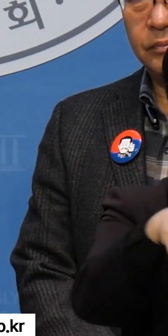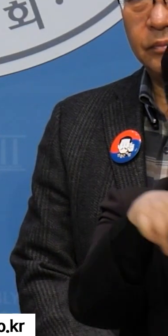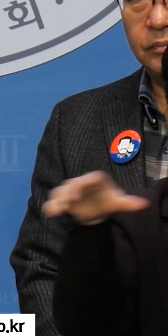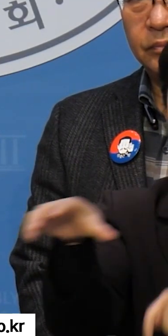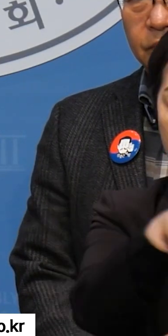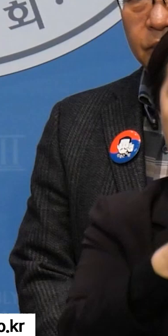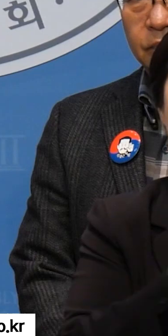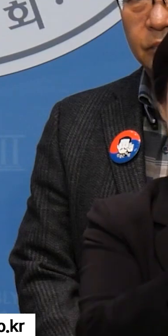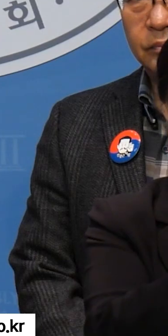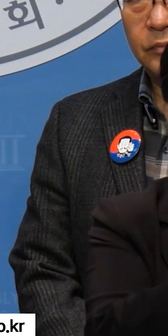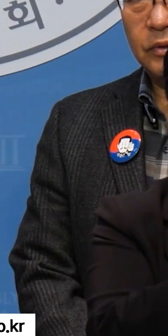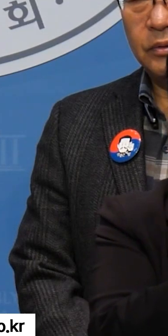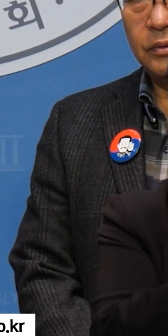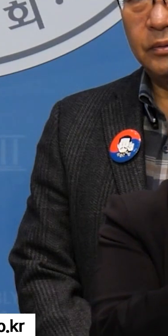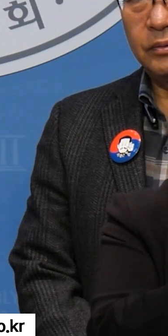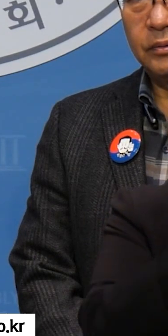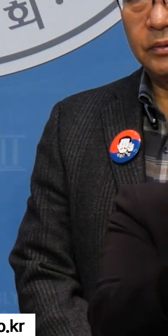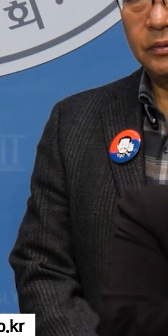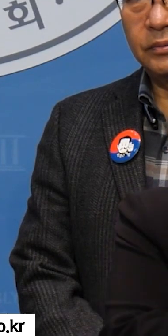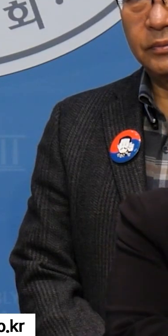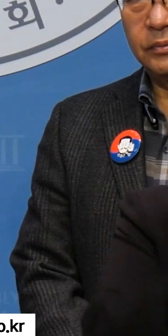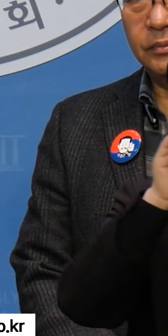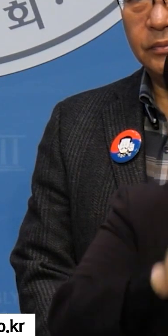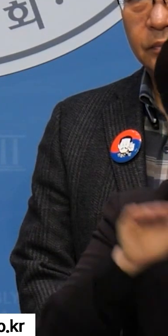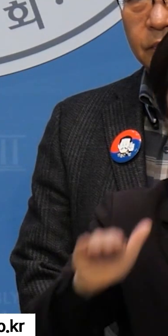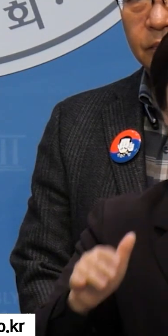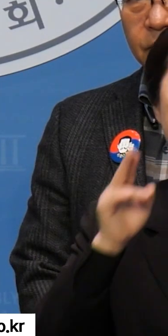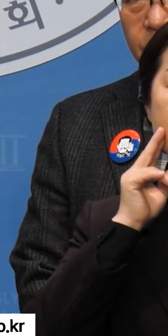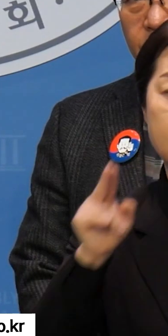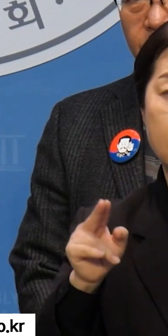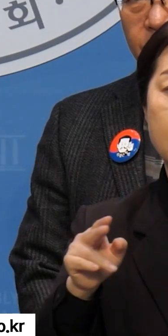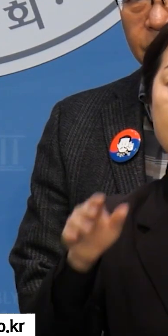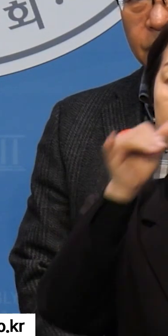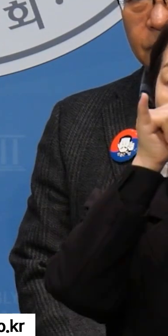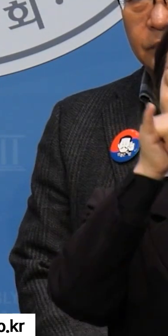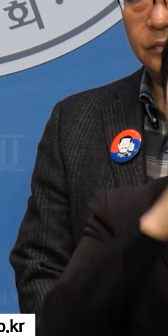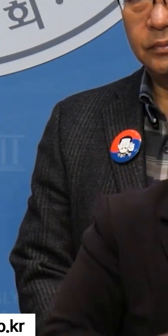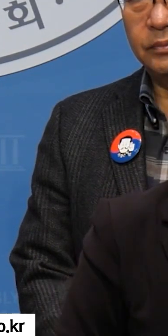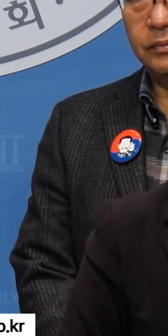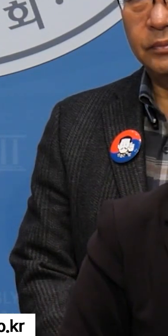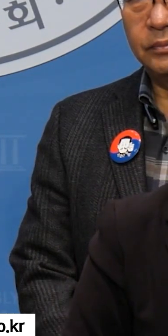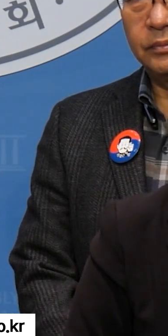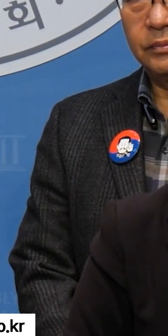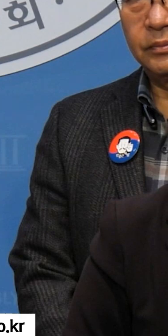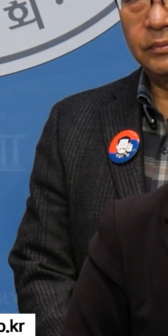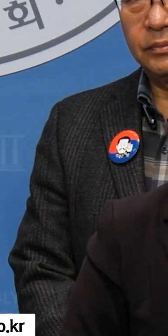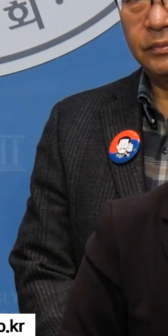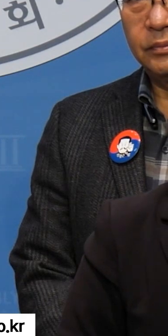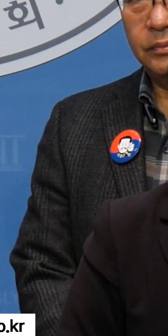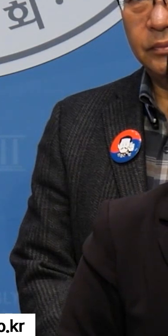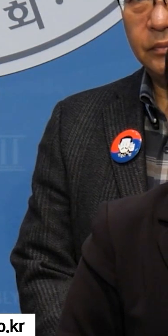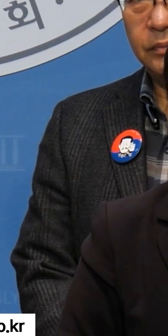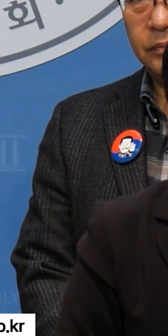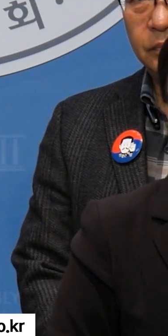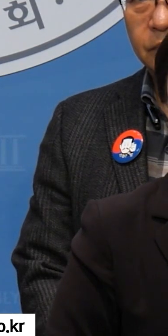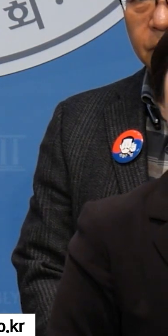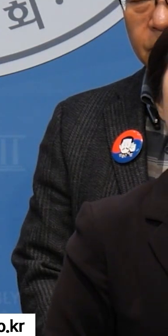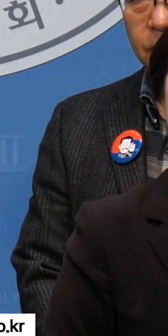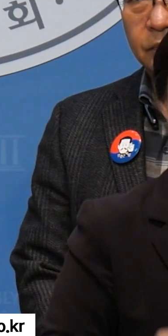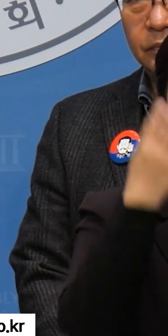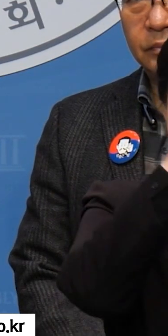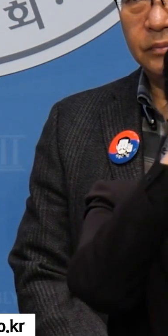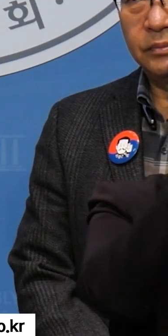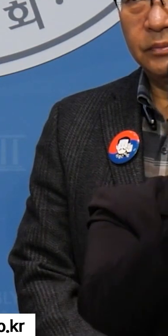여건과 재정상황에 따라서 서비스 편차가 아주 크게 다르게 나타나고 있습니다. 2020년